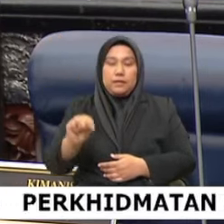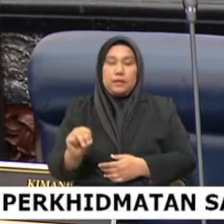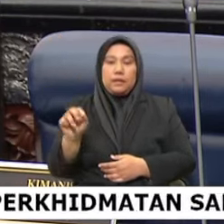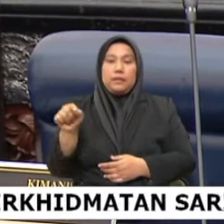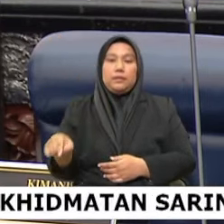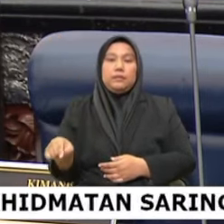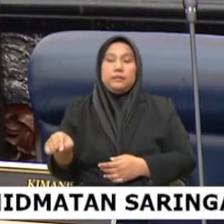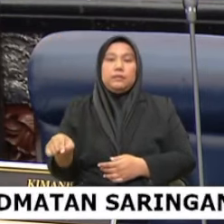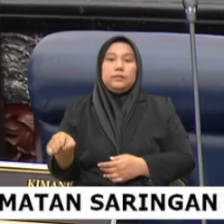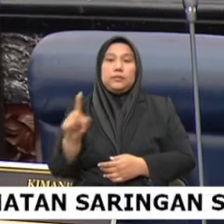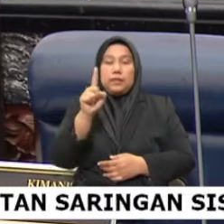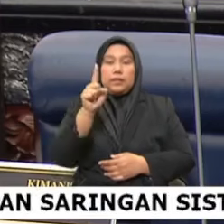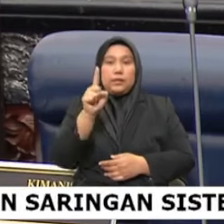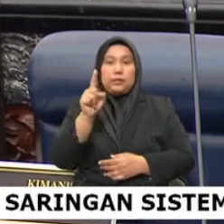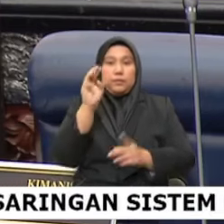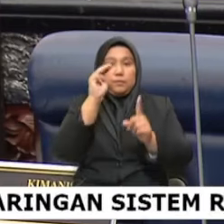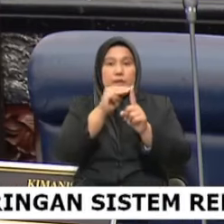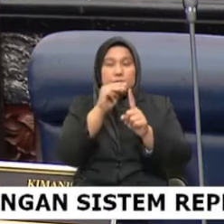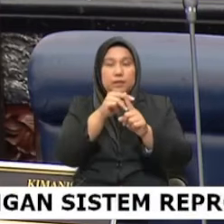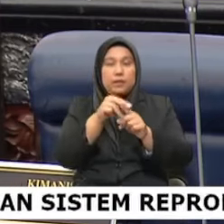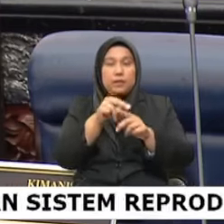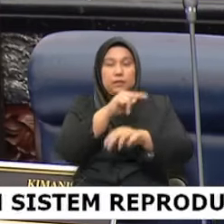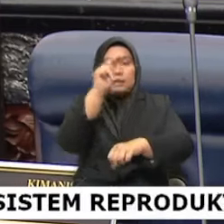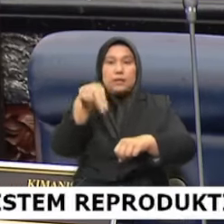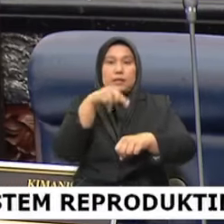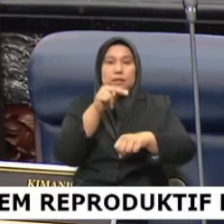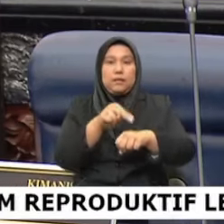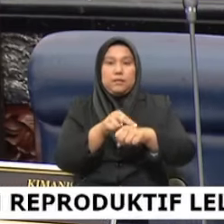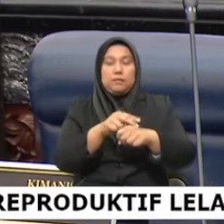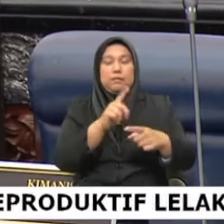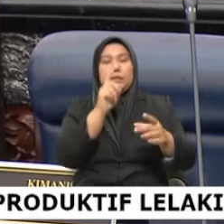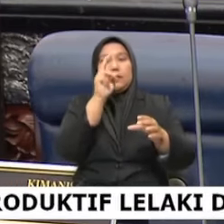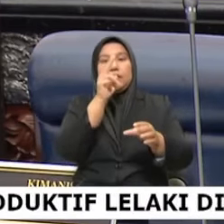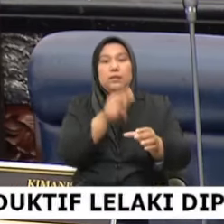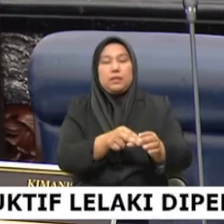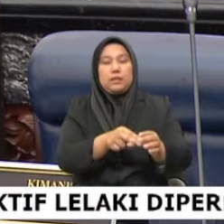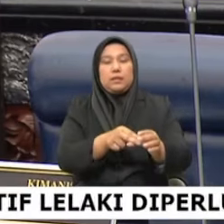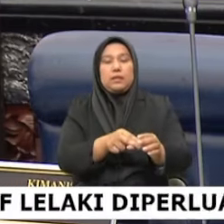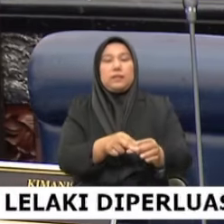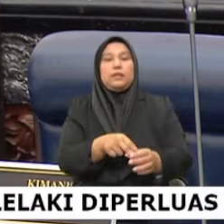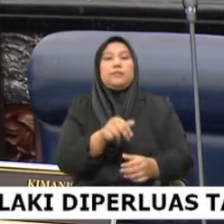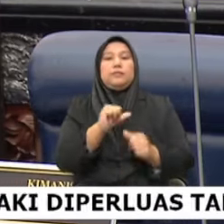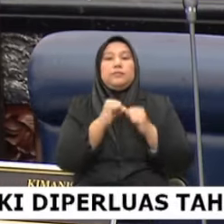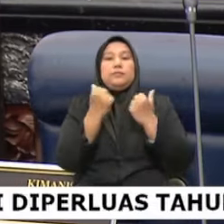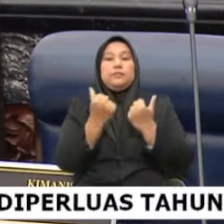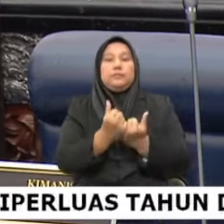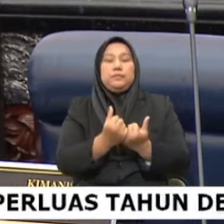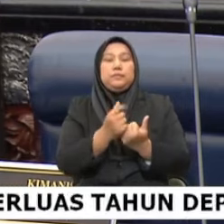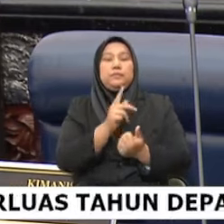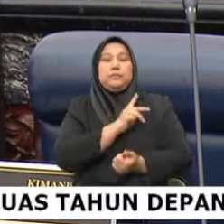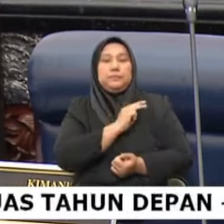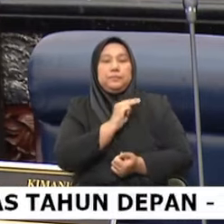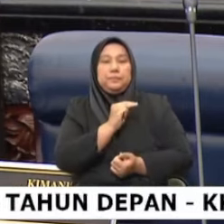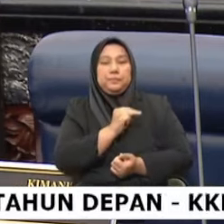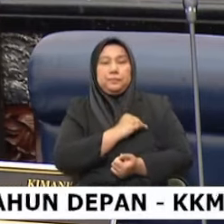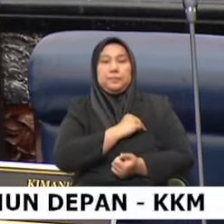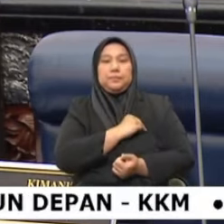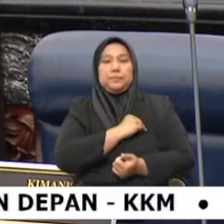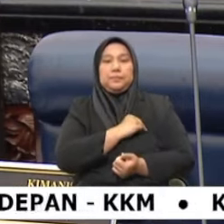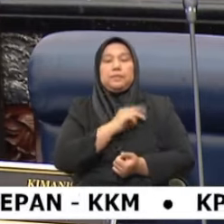misi nasional yang melibatkan pelbagai kementerian, agensi, jabatan, badan-badan bukan kerajaan NGO,